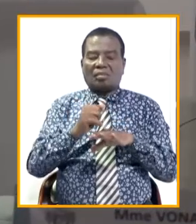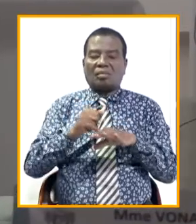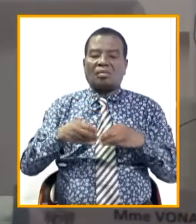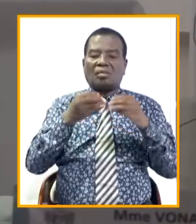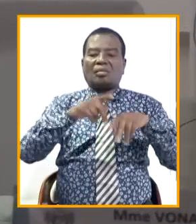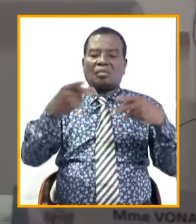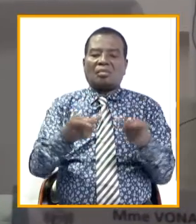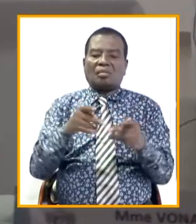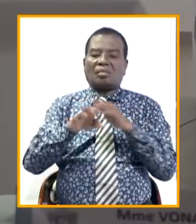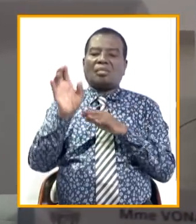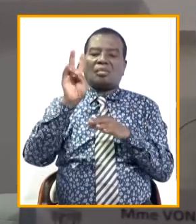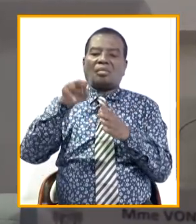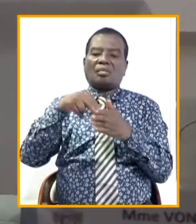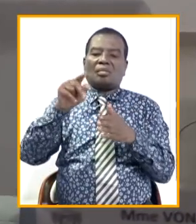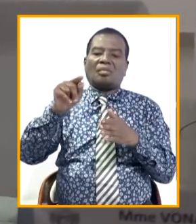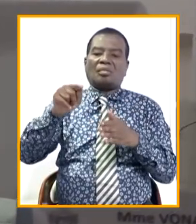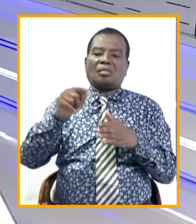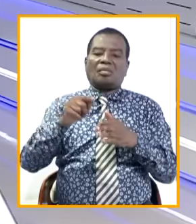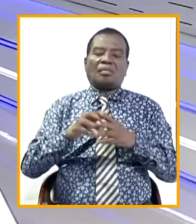en place en 2020.